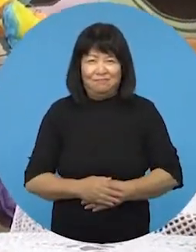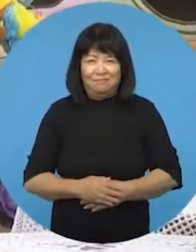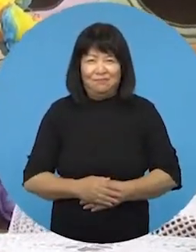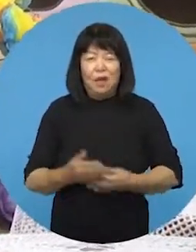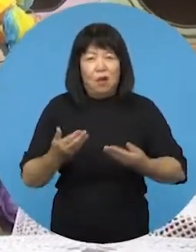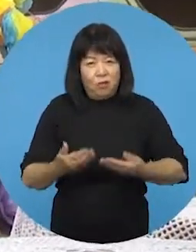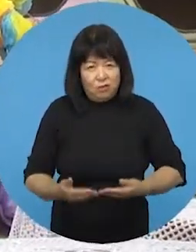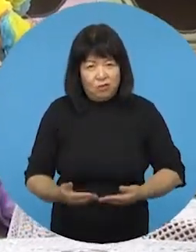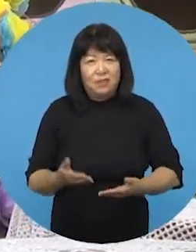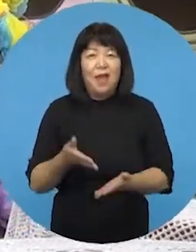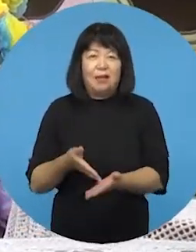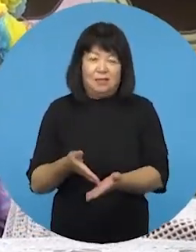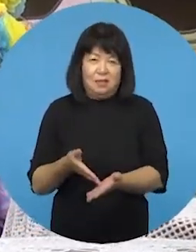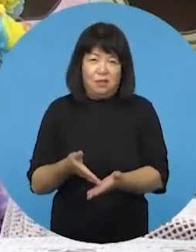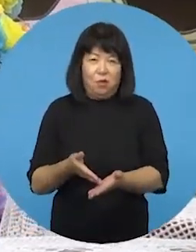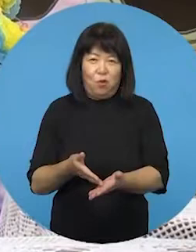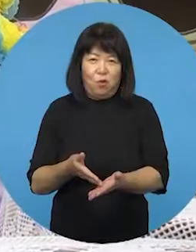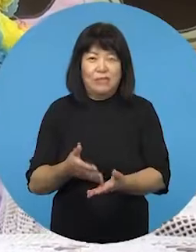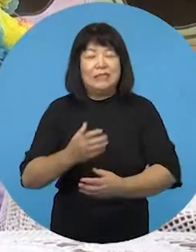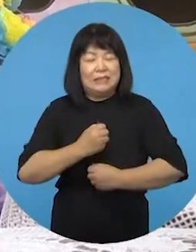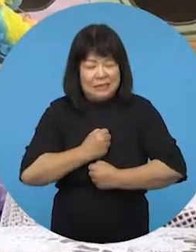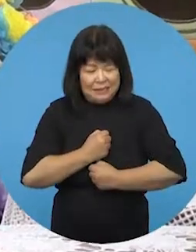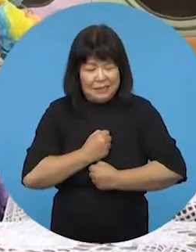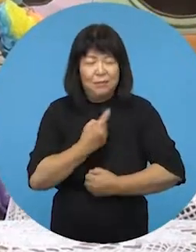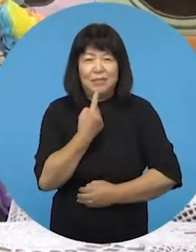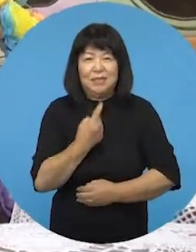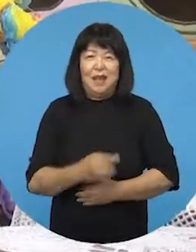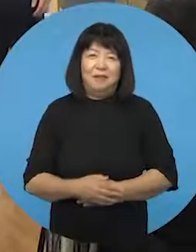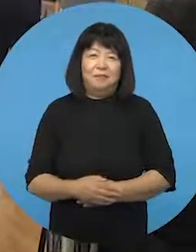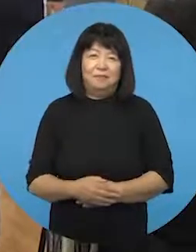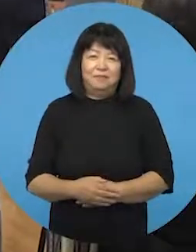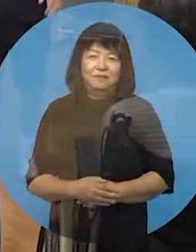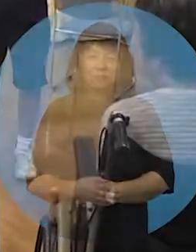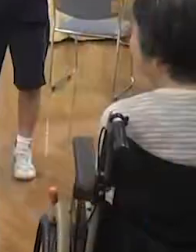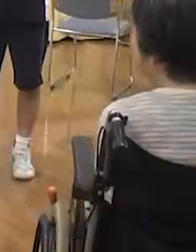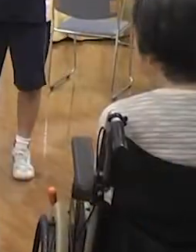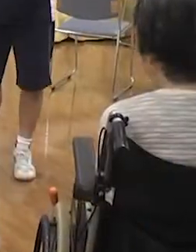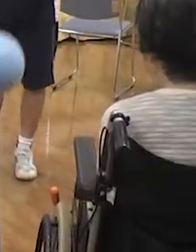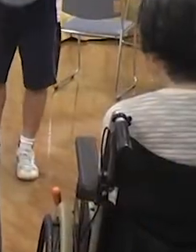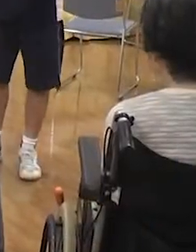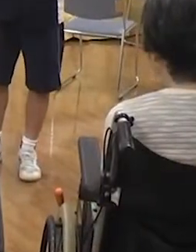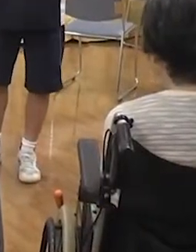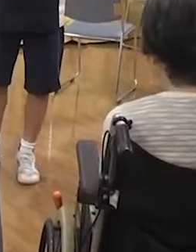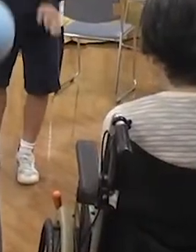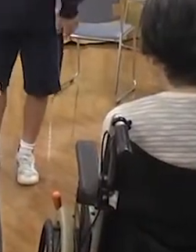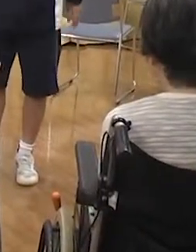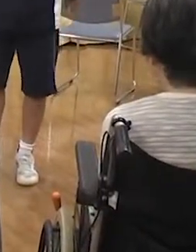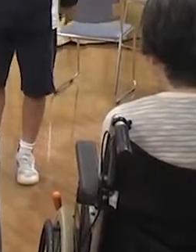落ち着いて話せるようにっていうのを意識しました。はい、